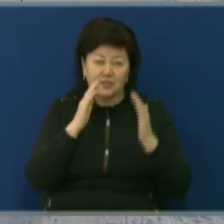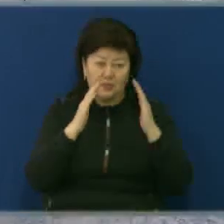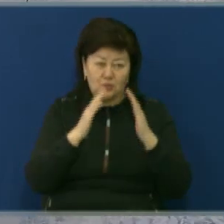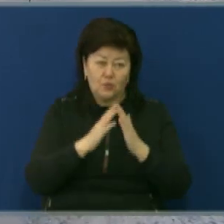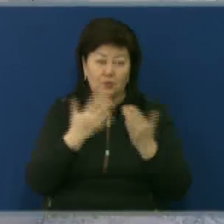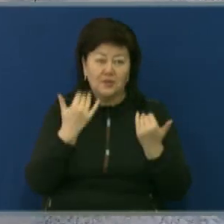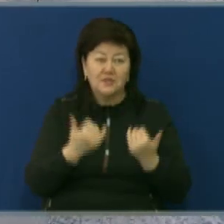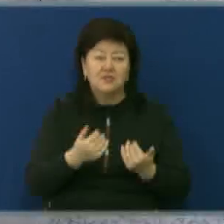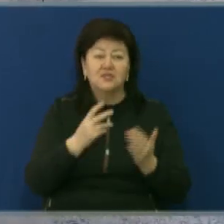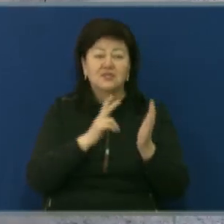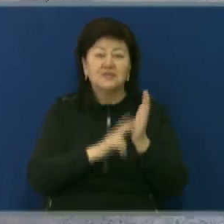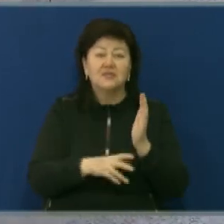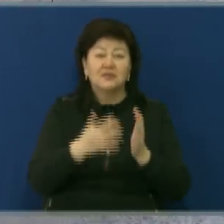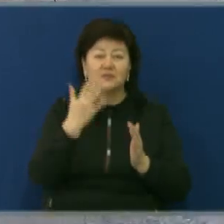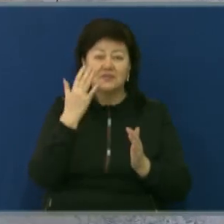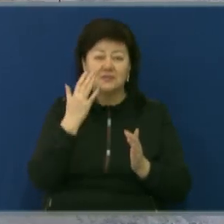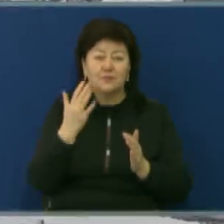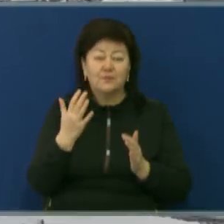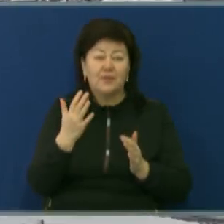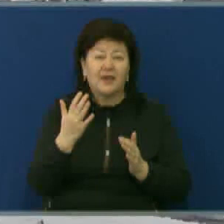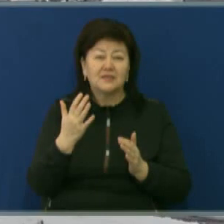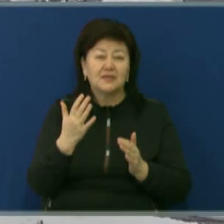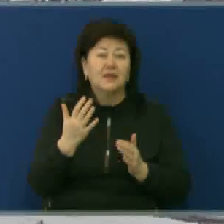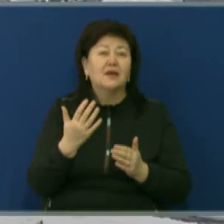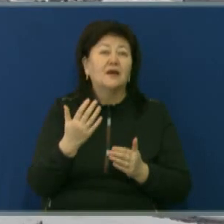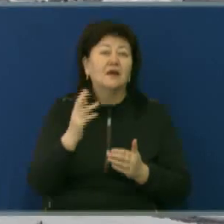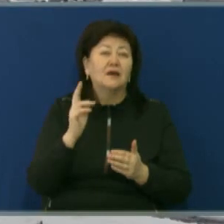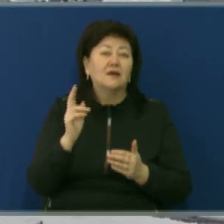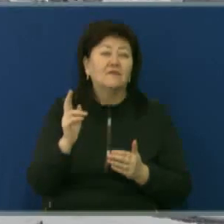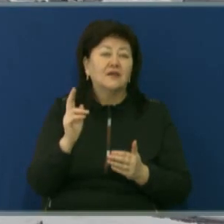тұрған 72 семейлікке сатып алу құқығынсыз жалға берілетін